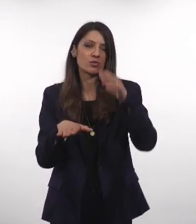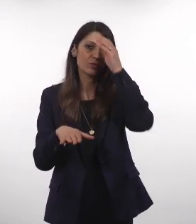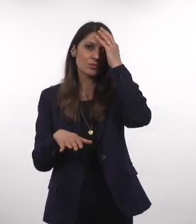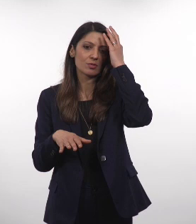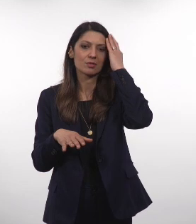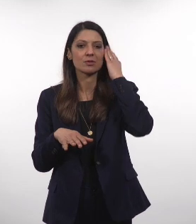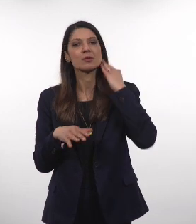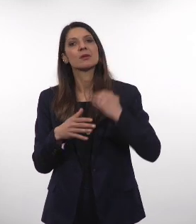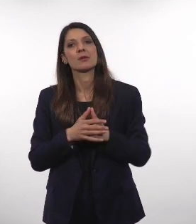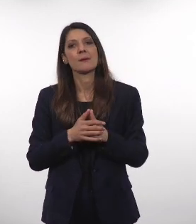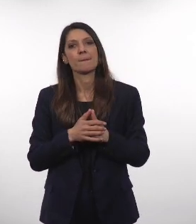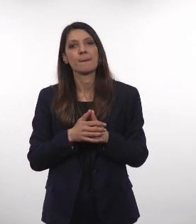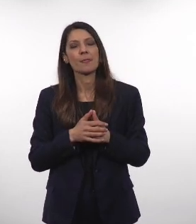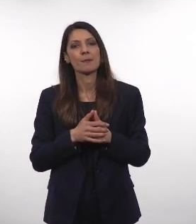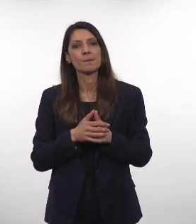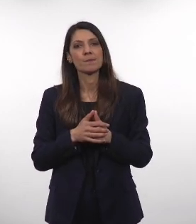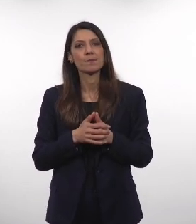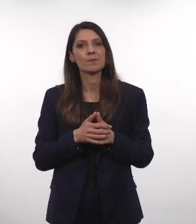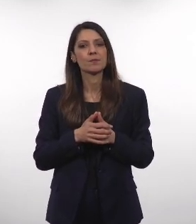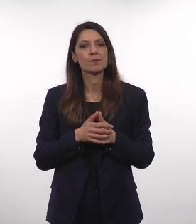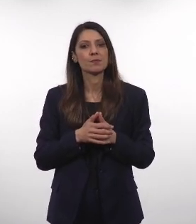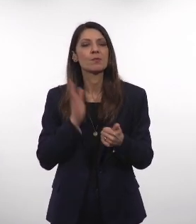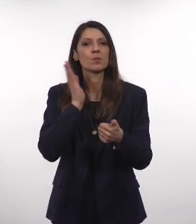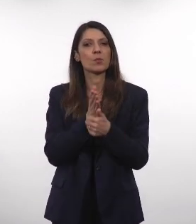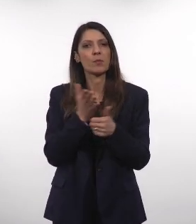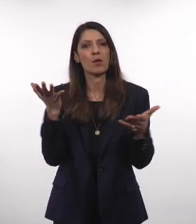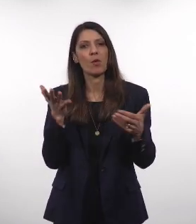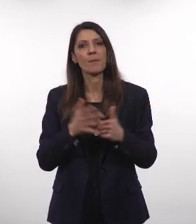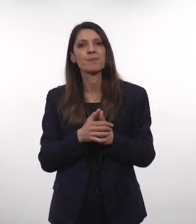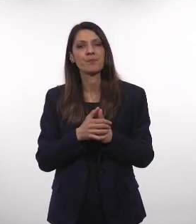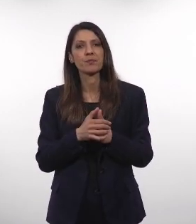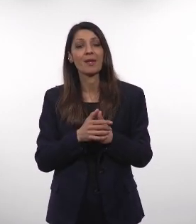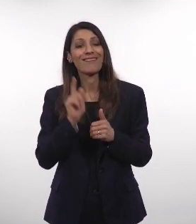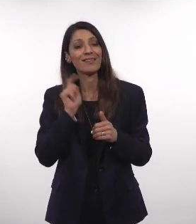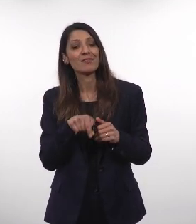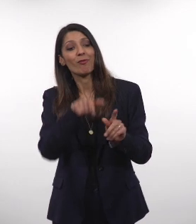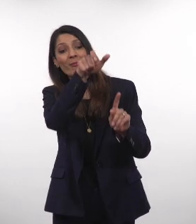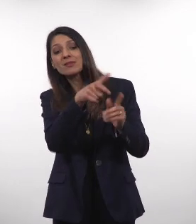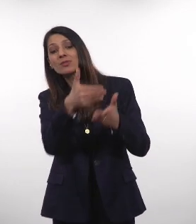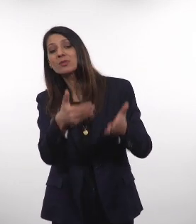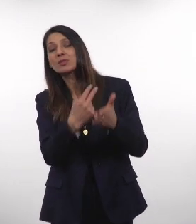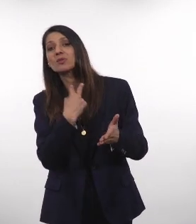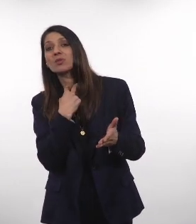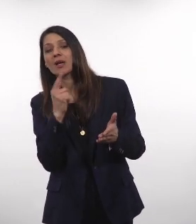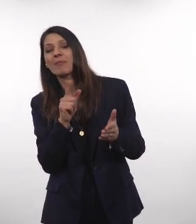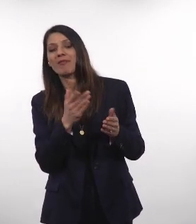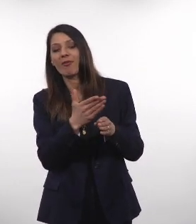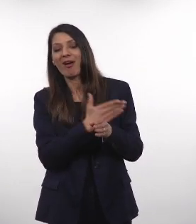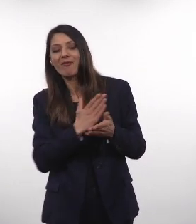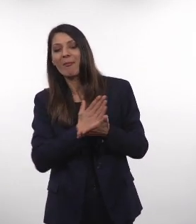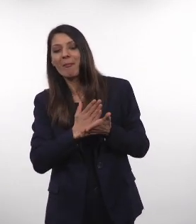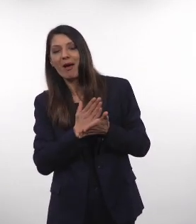va pouvoir envisager. D'une part, il va y avoir la préparation aux soins. Donc ça va plutôt